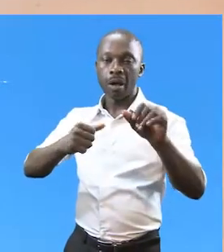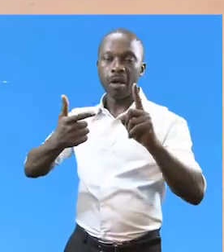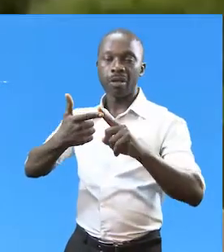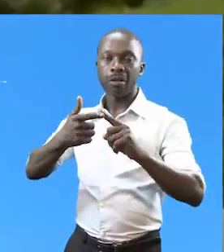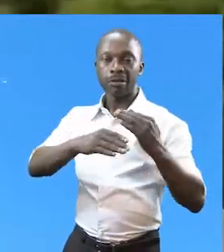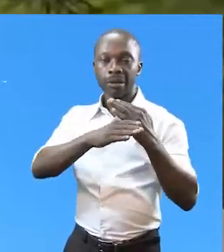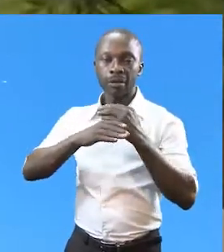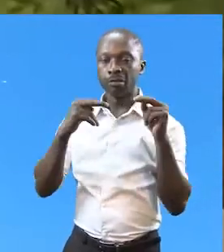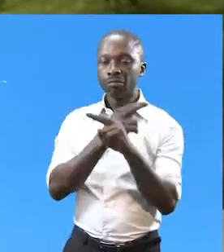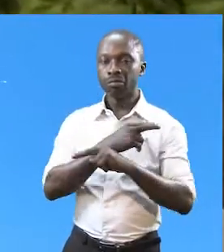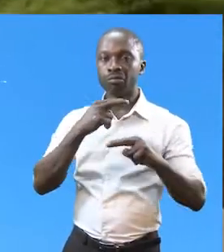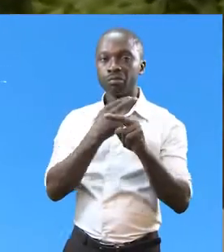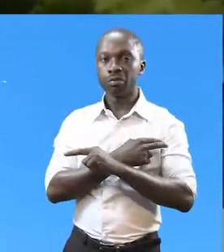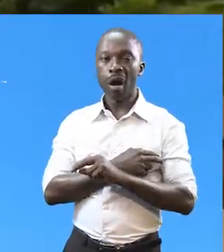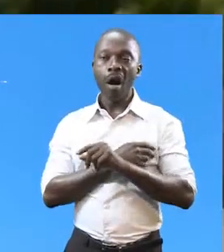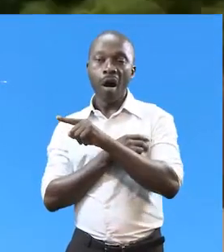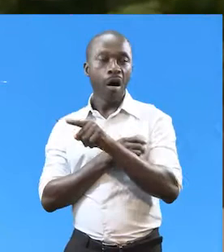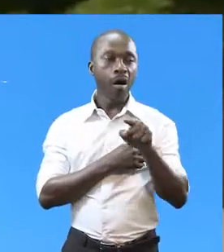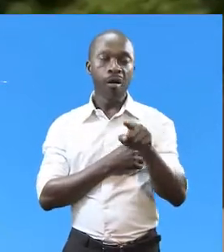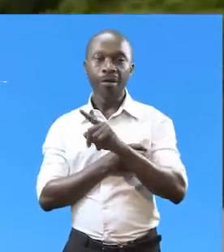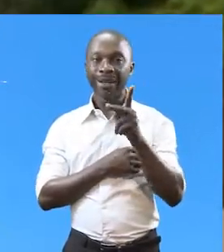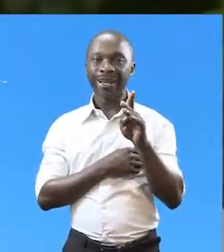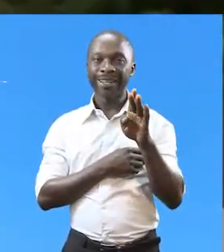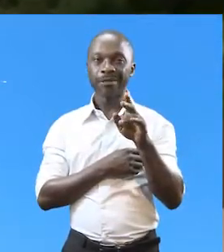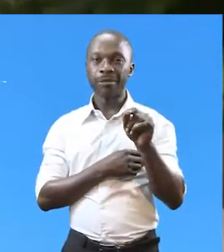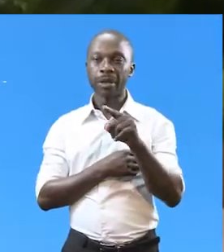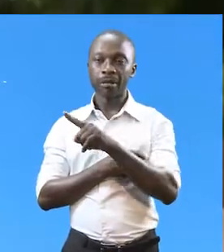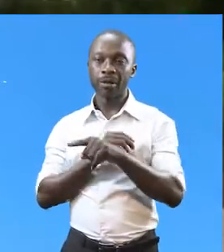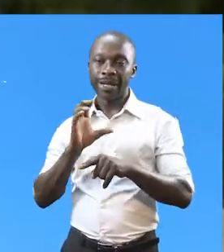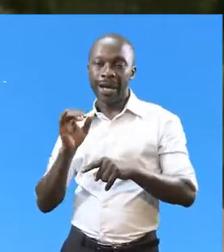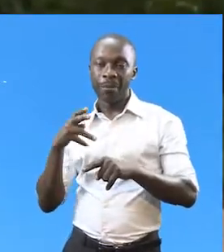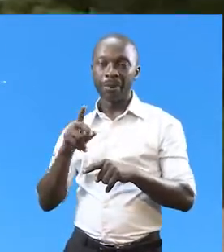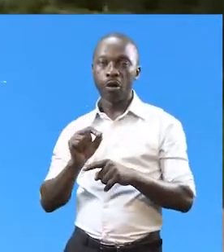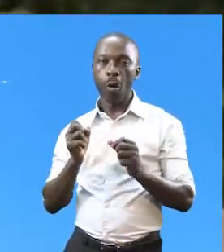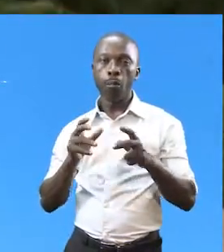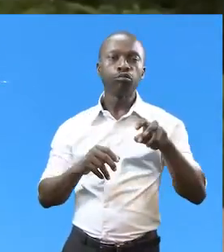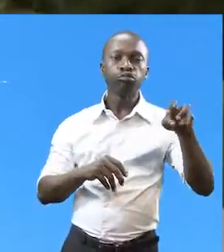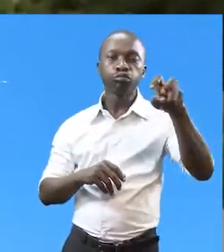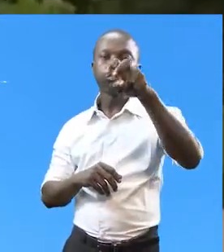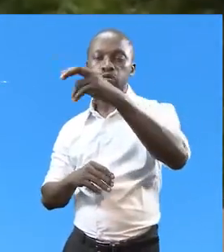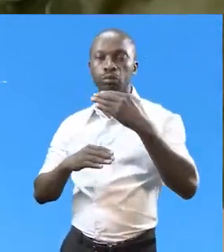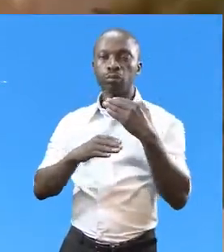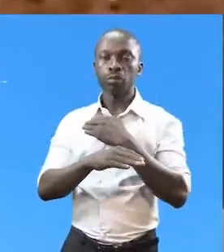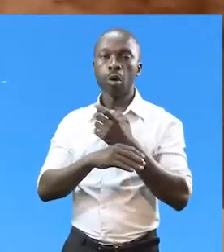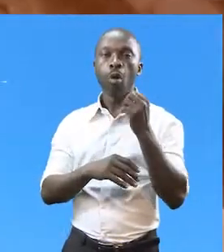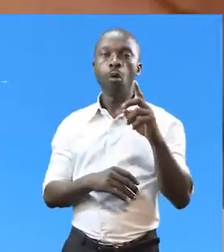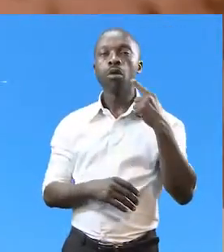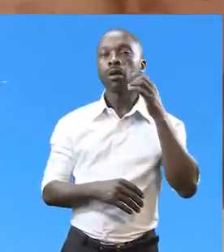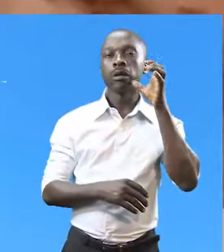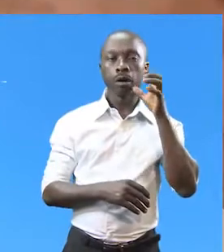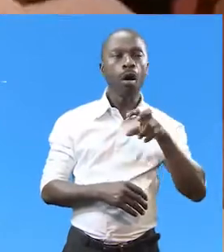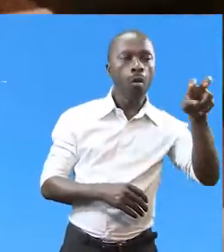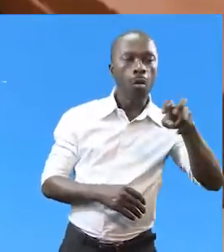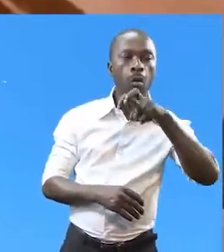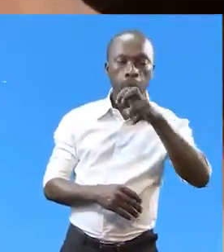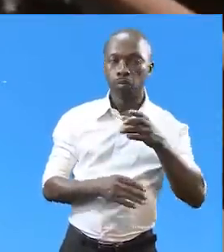la route transnationale Kribi-Campo-Bata reliant le Cameroun et la Guinée équatoriale, la construction de la voie